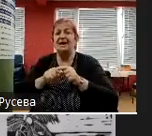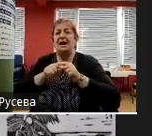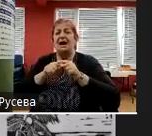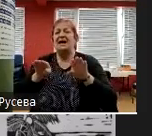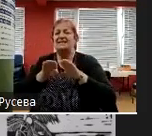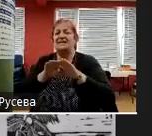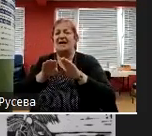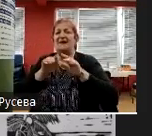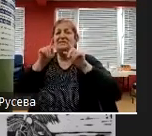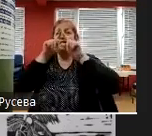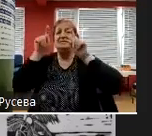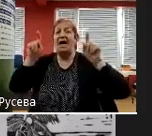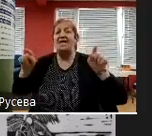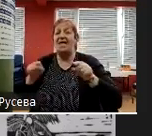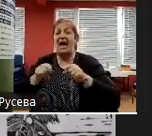сравнителна таблица